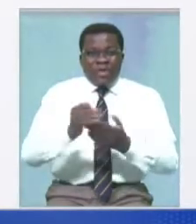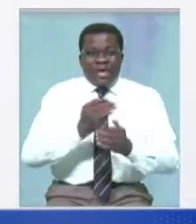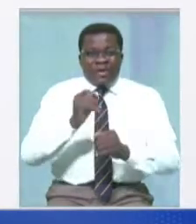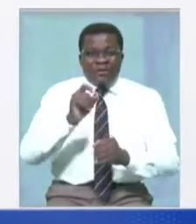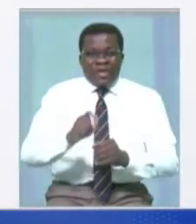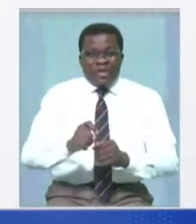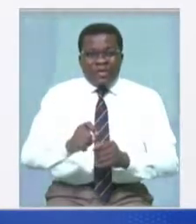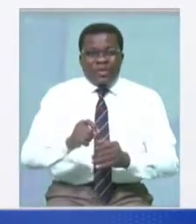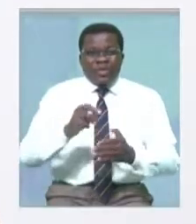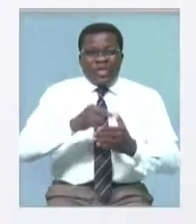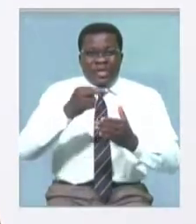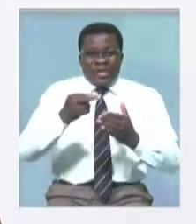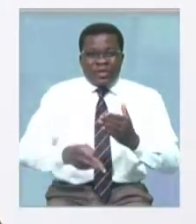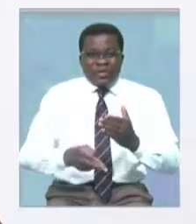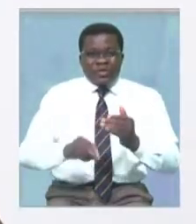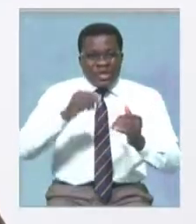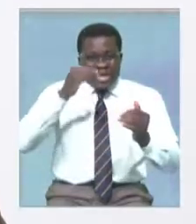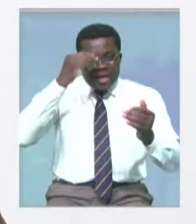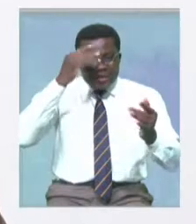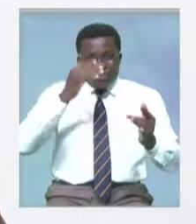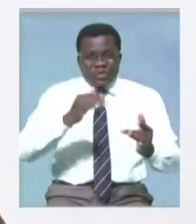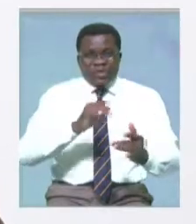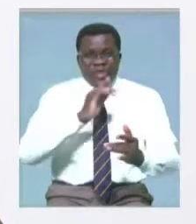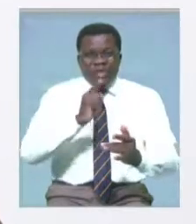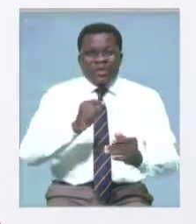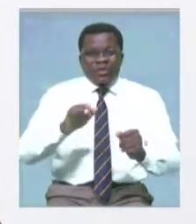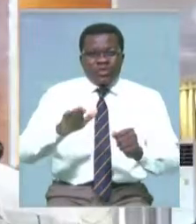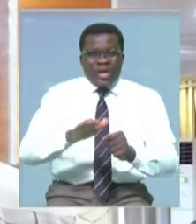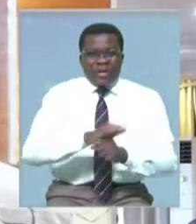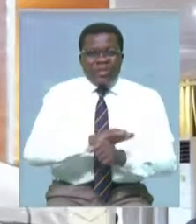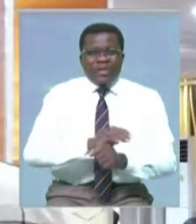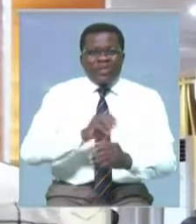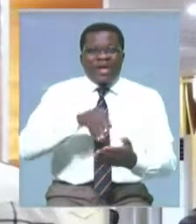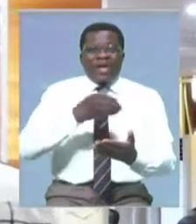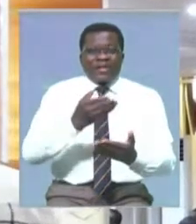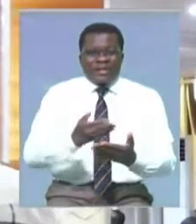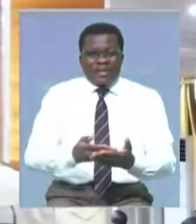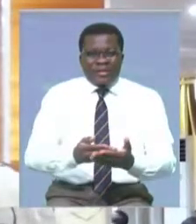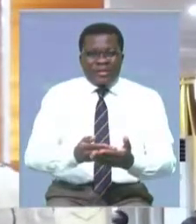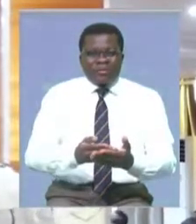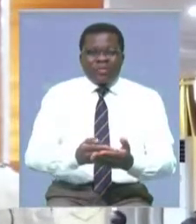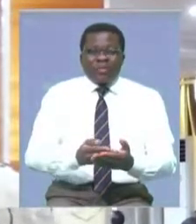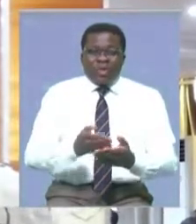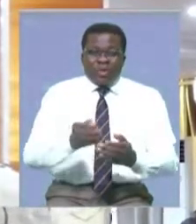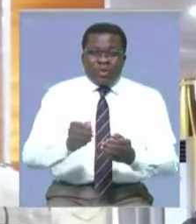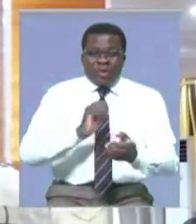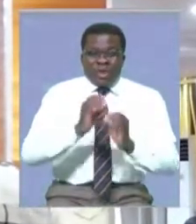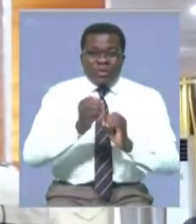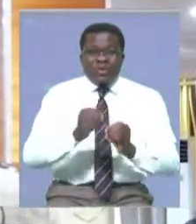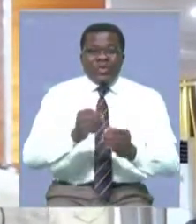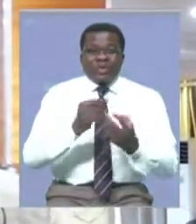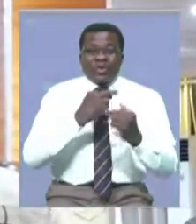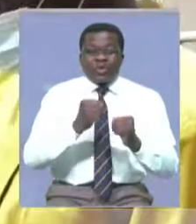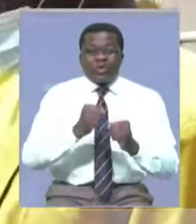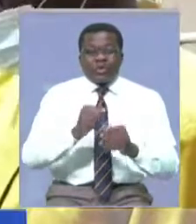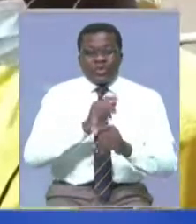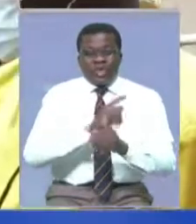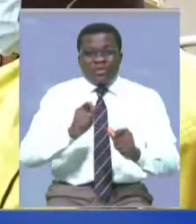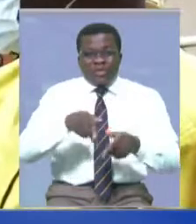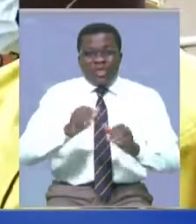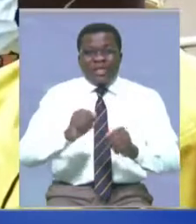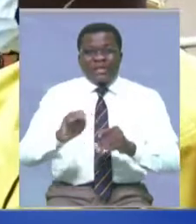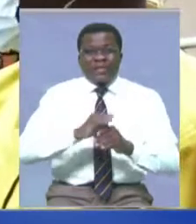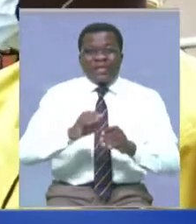que les résultats escomptés soient pleinement atteints. Le concept de la concurrence repose sur la liberté laissée aux